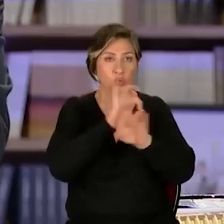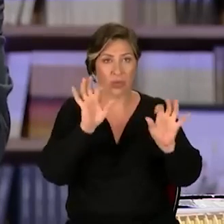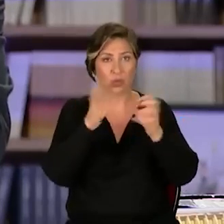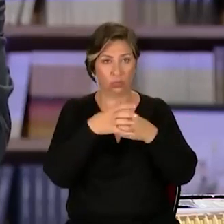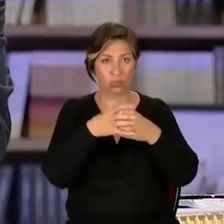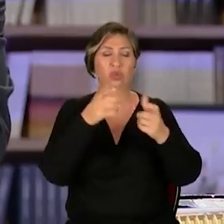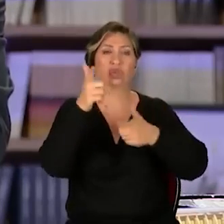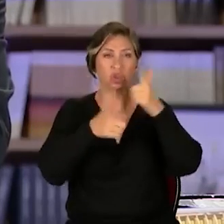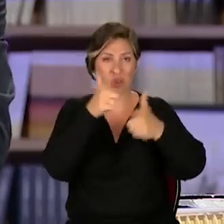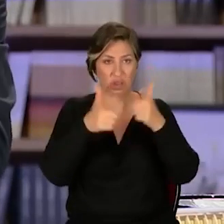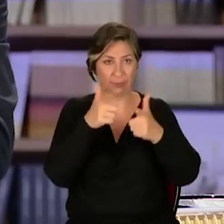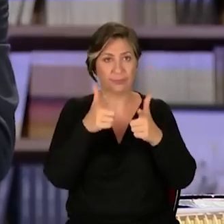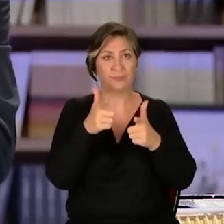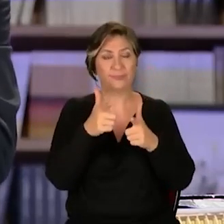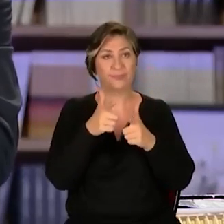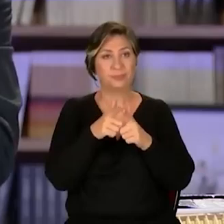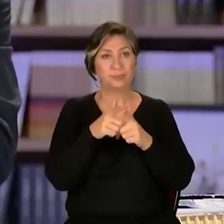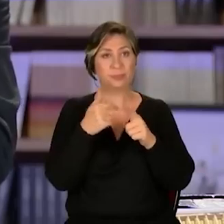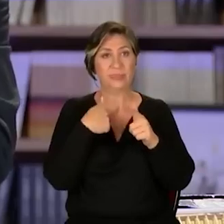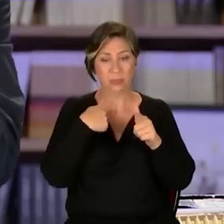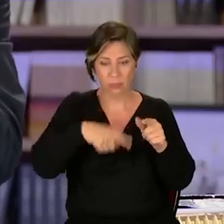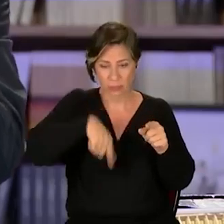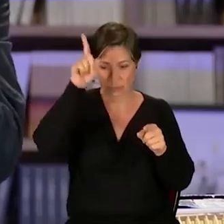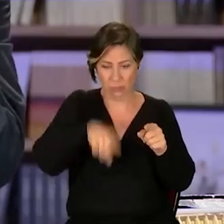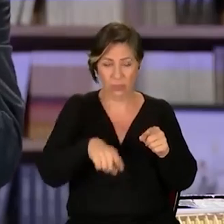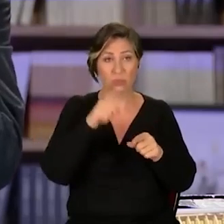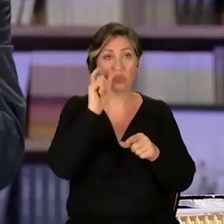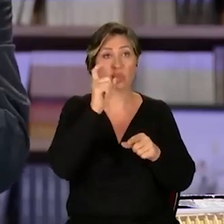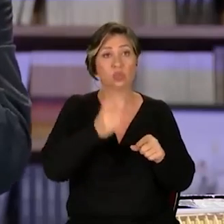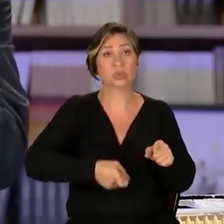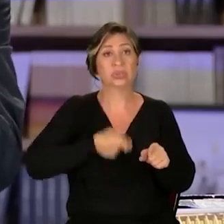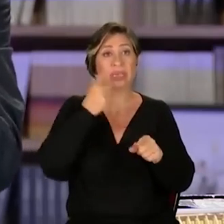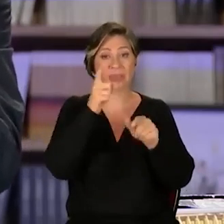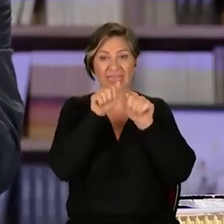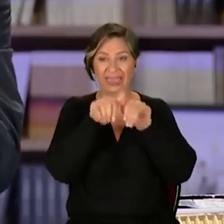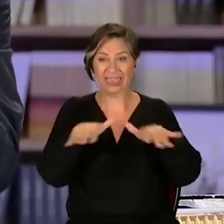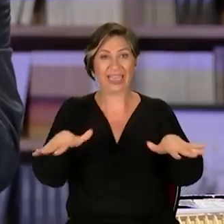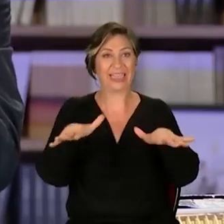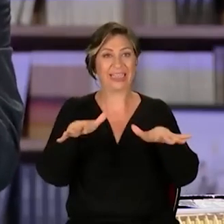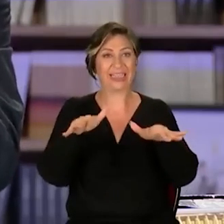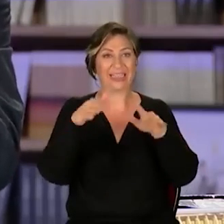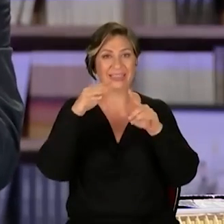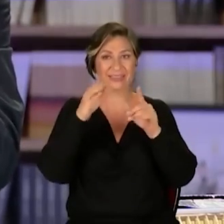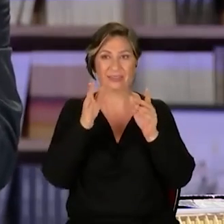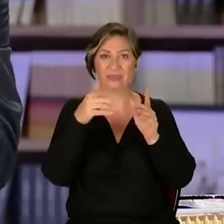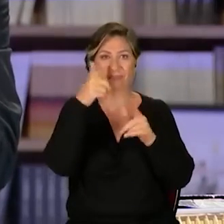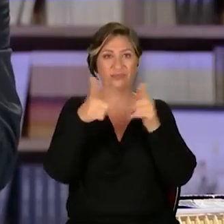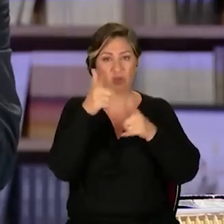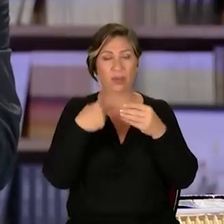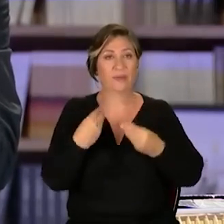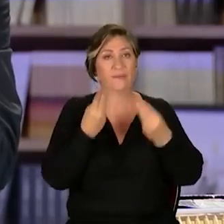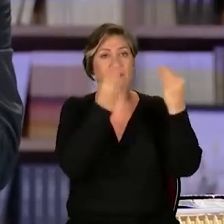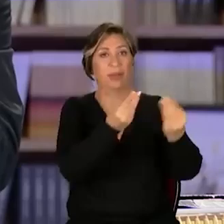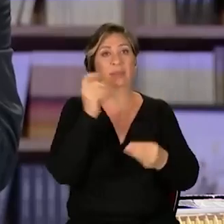Kulübü'nü çekeceğim. Yani benim bugün 9 saatlik bir yayın teslim etme mecburiyetim